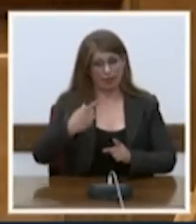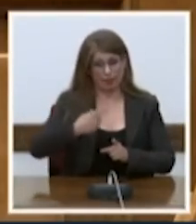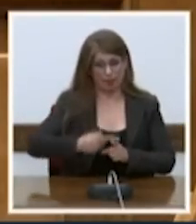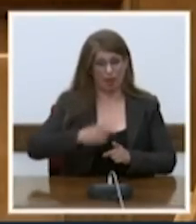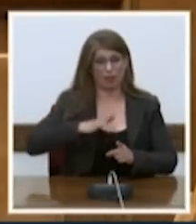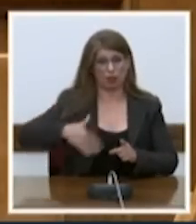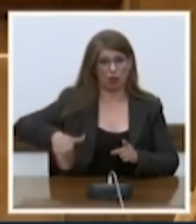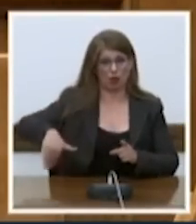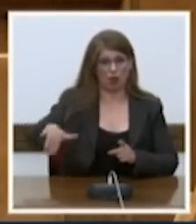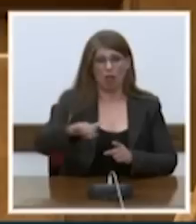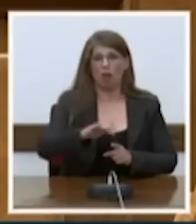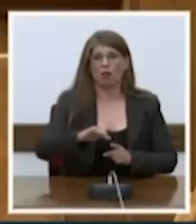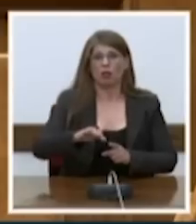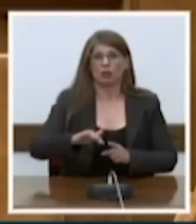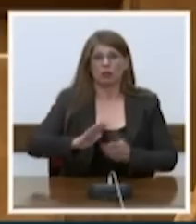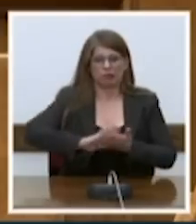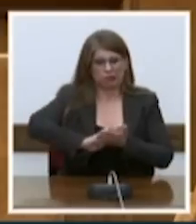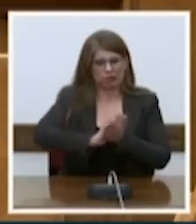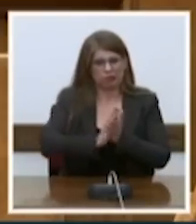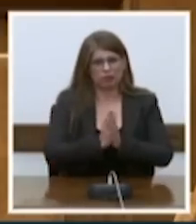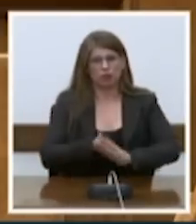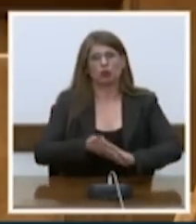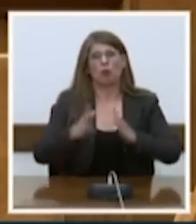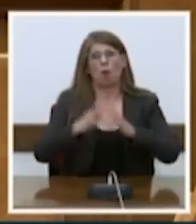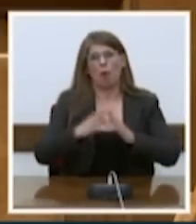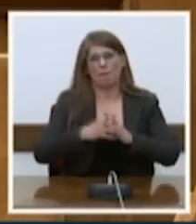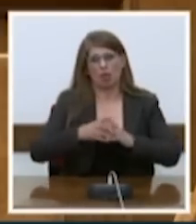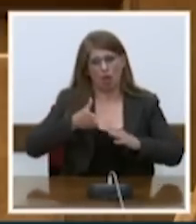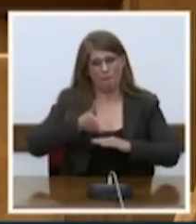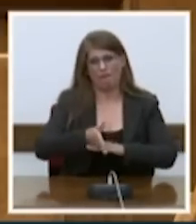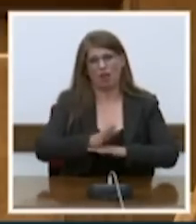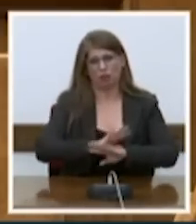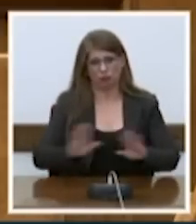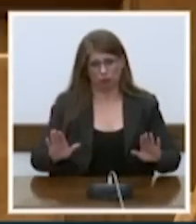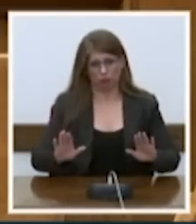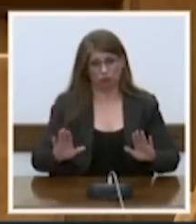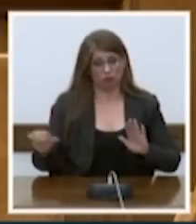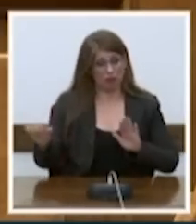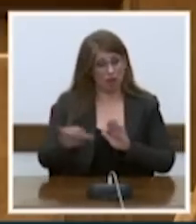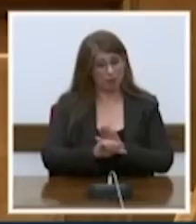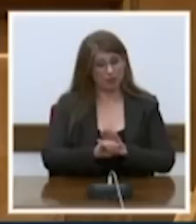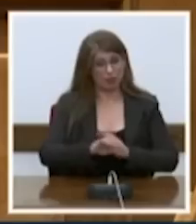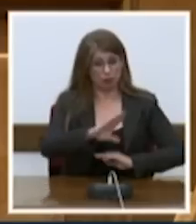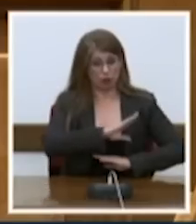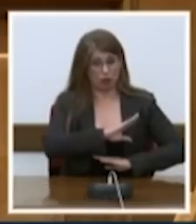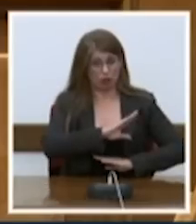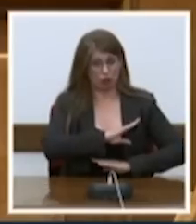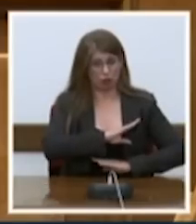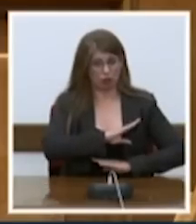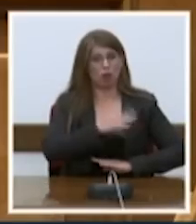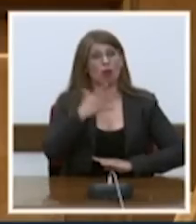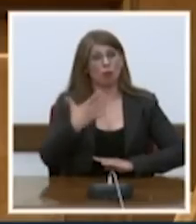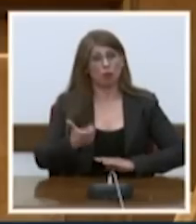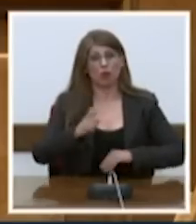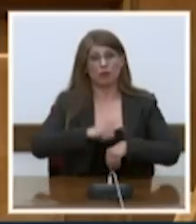μας στις μιλόπετρες των πολεμικών επεμβάσεων, για να επιστρέψουν ελληνικές ένοπλες δυνάμεις που βρίσκονται